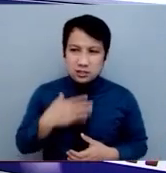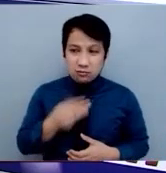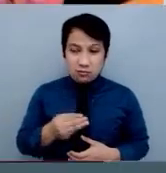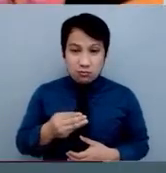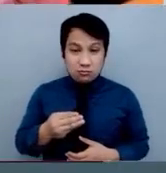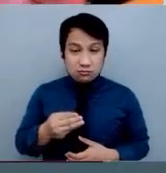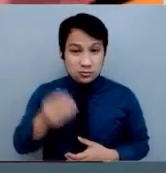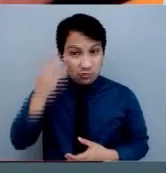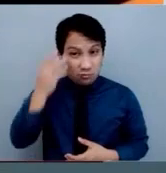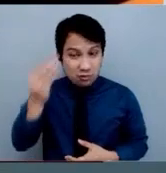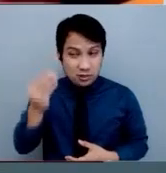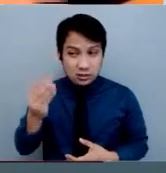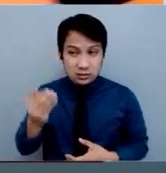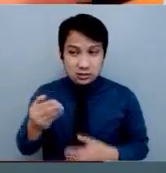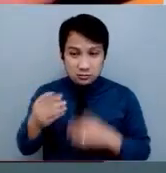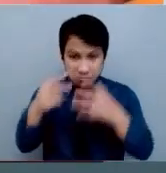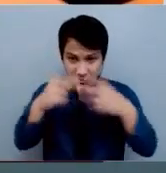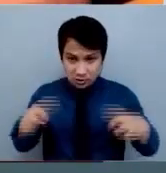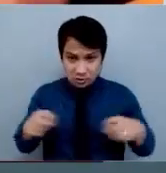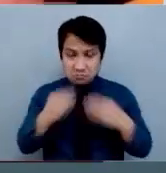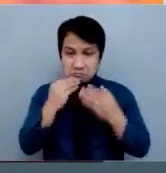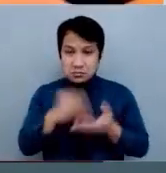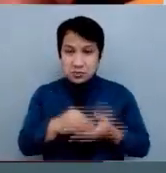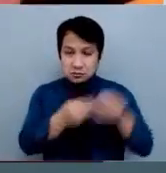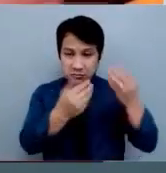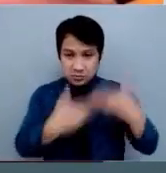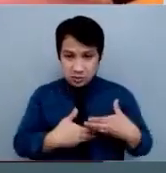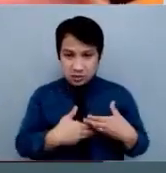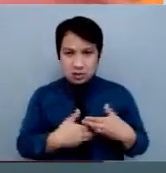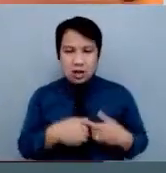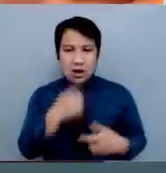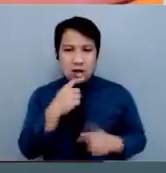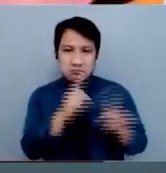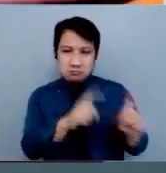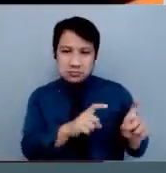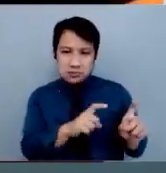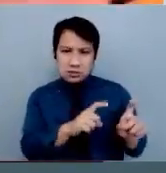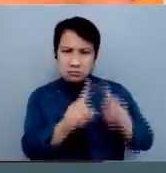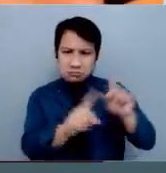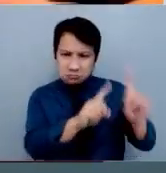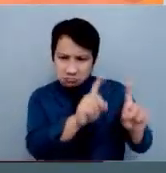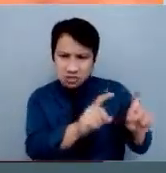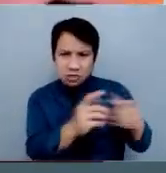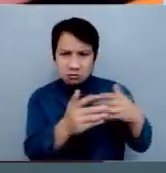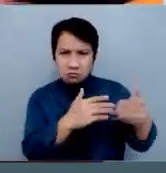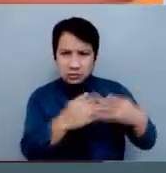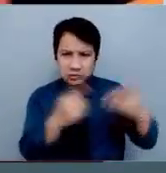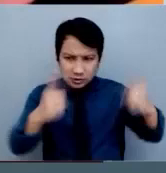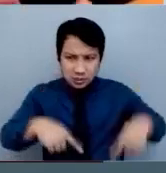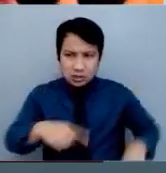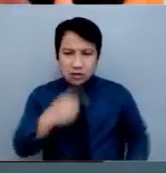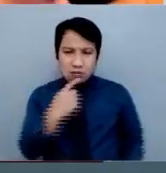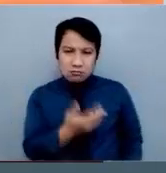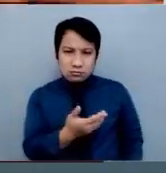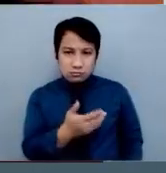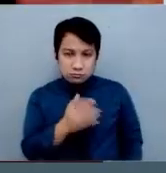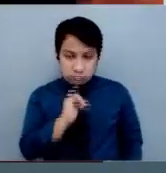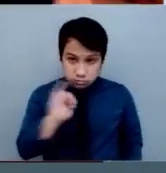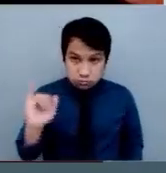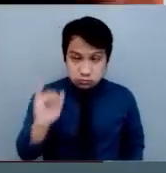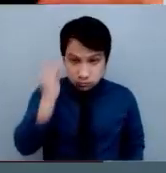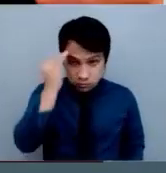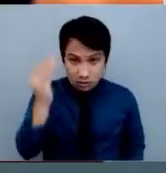kasi nung message nila ako, so tinatanong ko sila kung ano nangyari, kung syempre